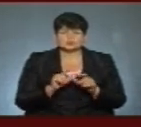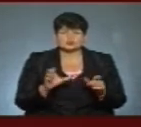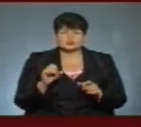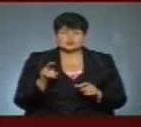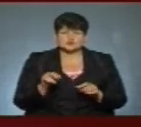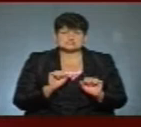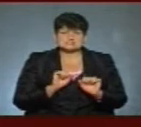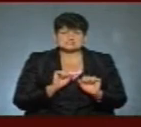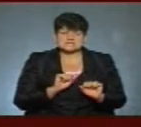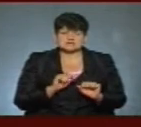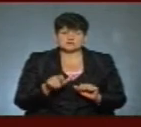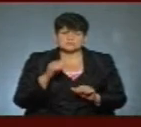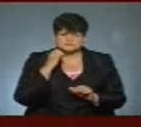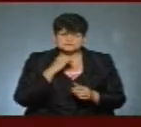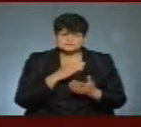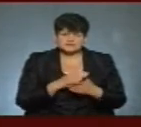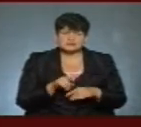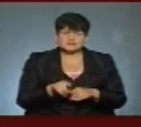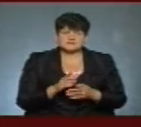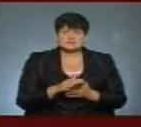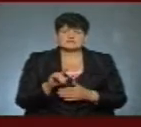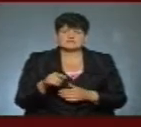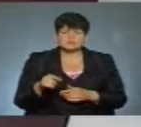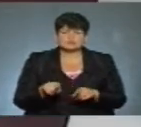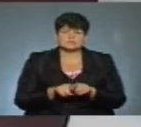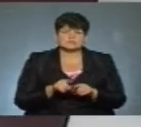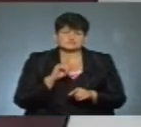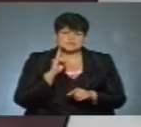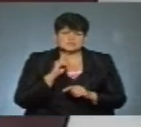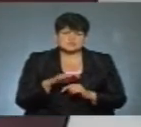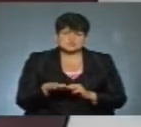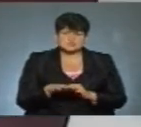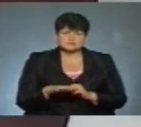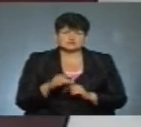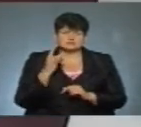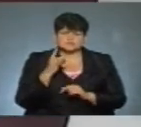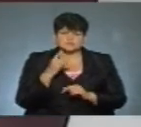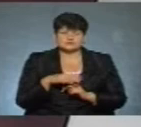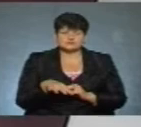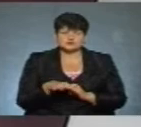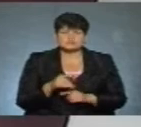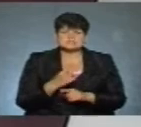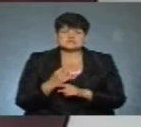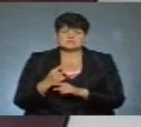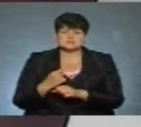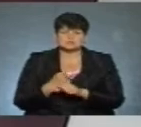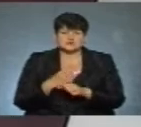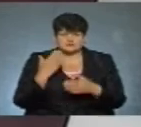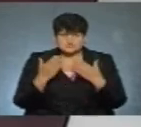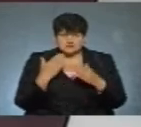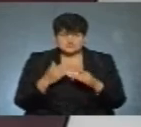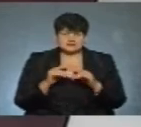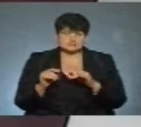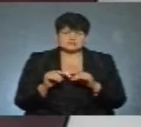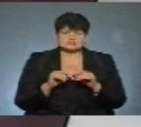люди похилого віку. Крім цього, там діють вимоги, що й у зеленій зоні. І в помаранчевій зоні заборонена робота розважальних закладів